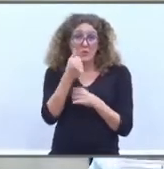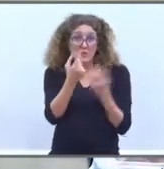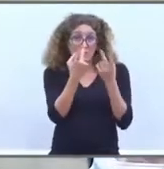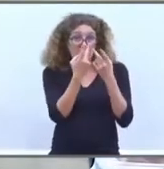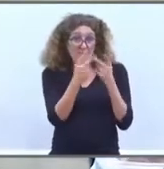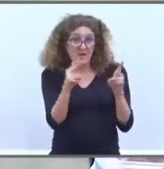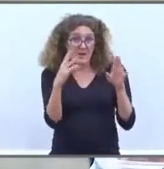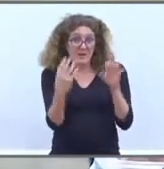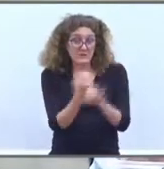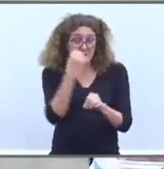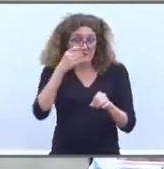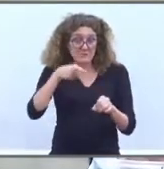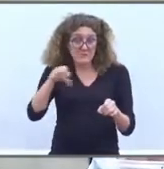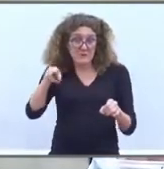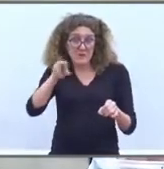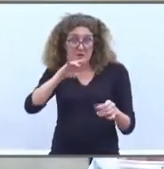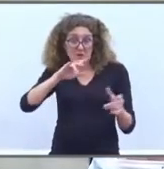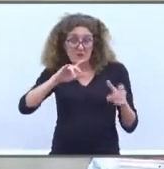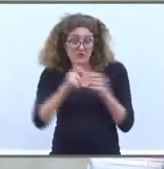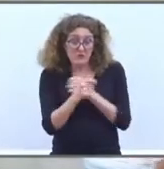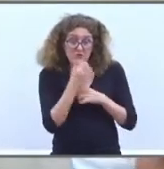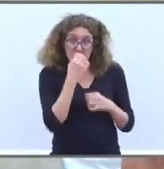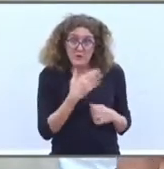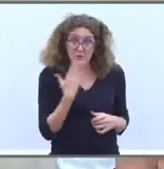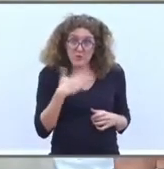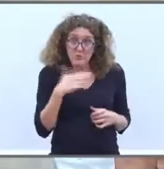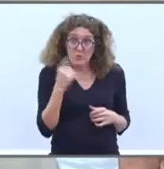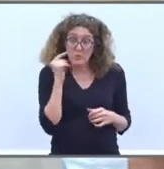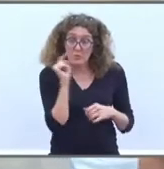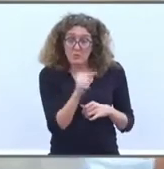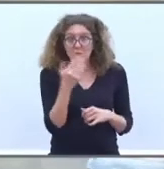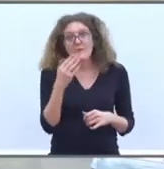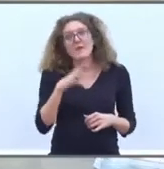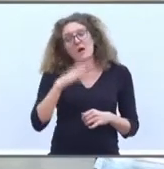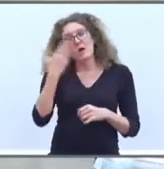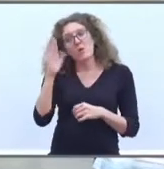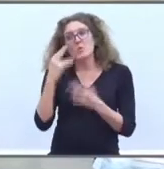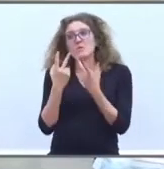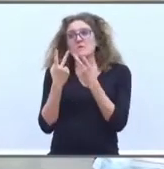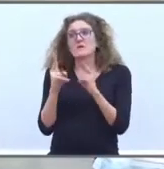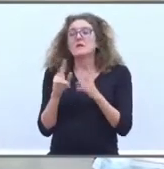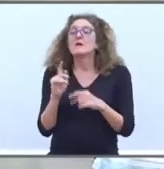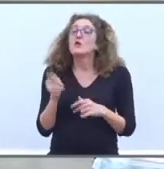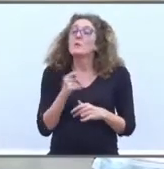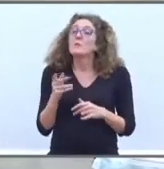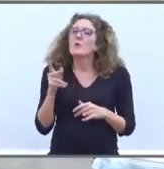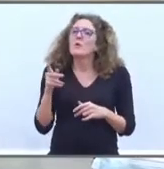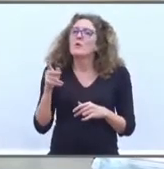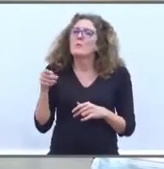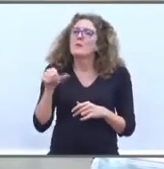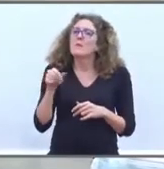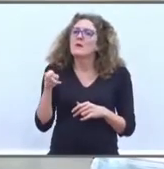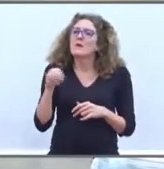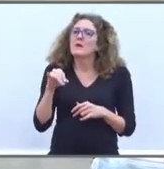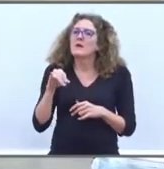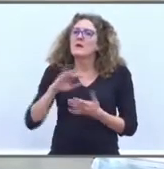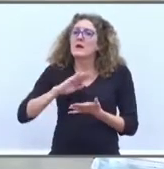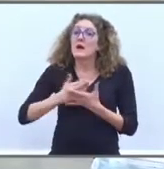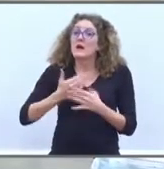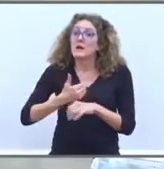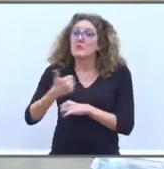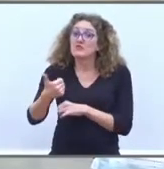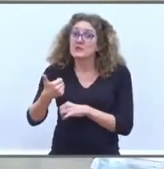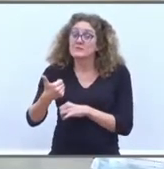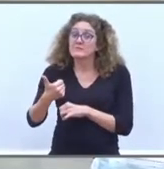PPRI, c'est Pérol. C'est très bien, mais il y en a d'autres. Et théoriquement, le PAPI s'arrête l'année prochaine.